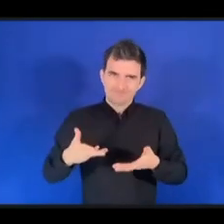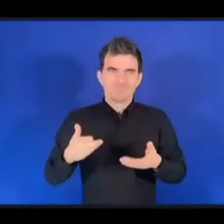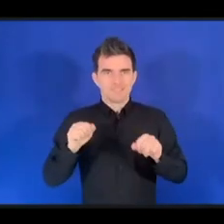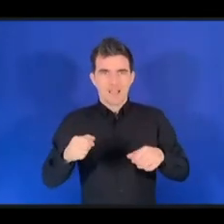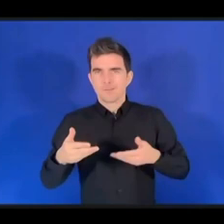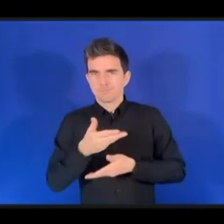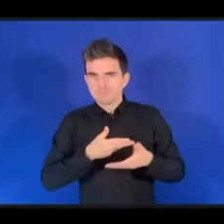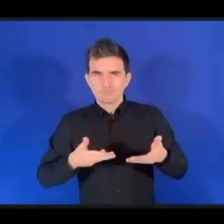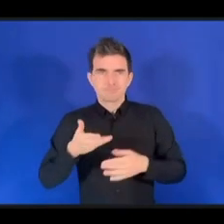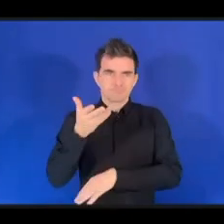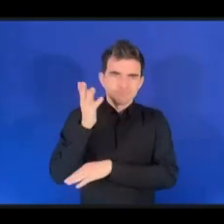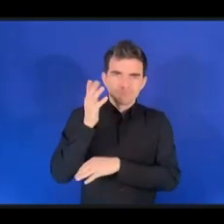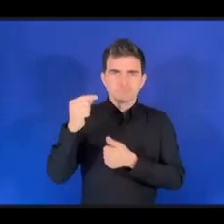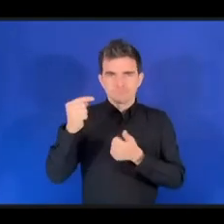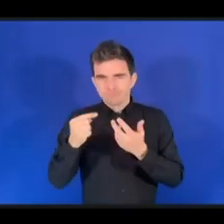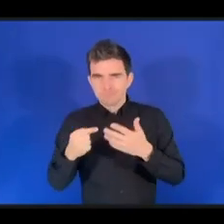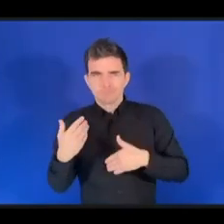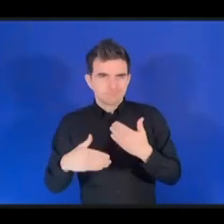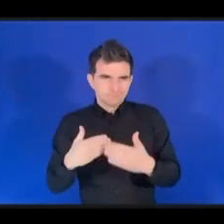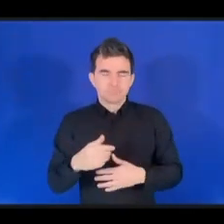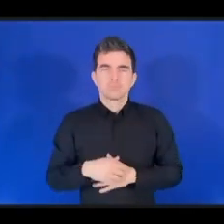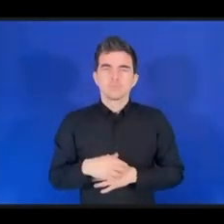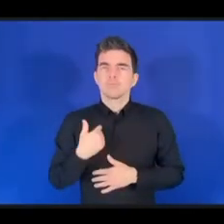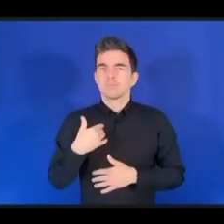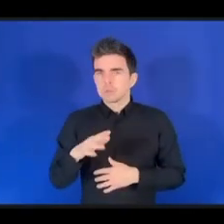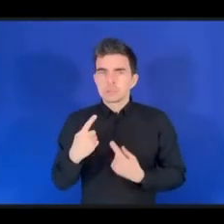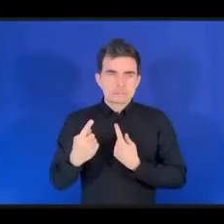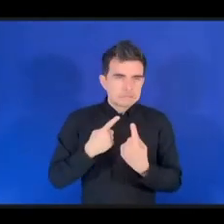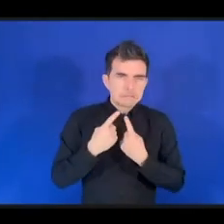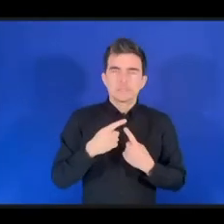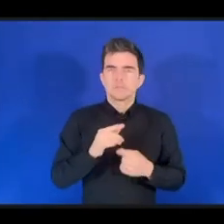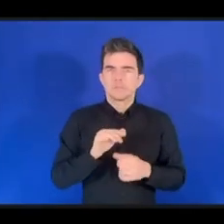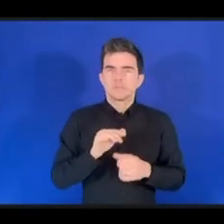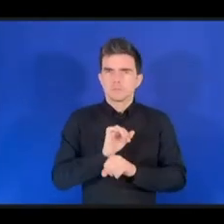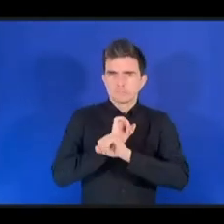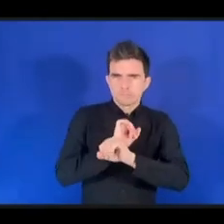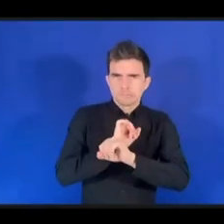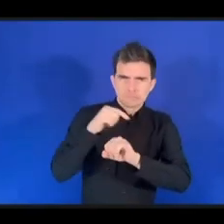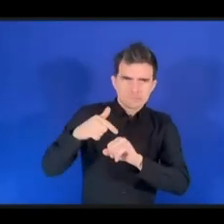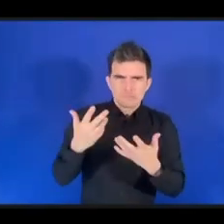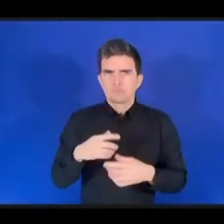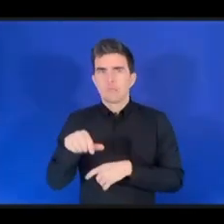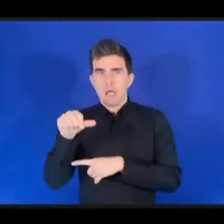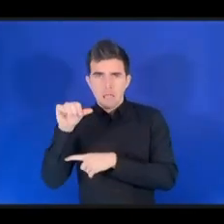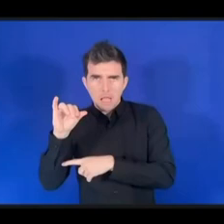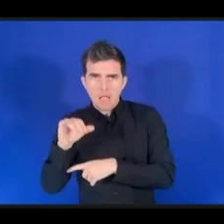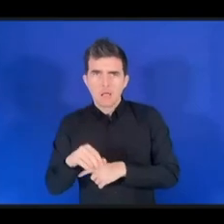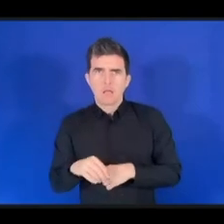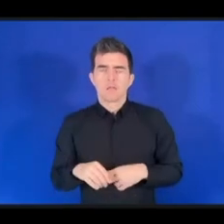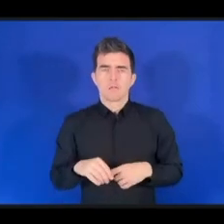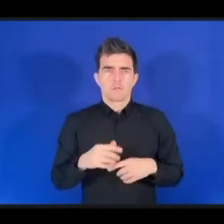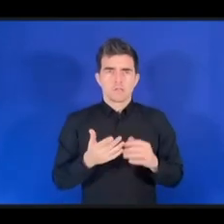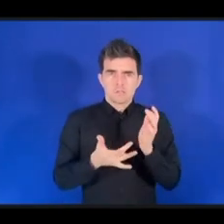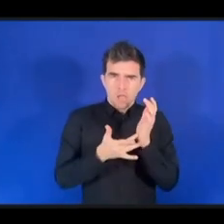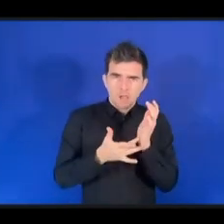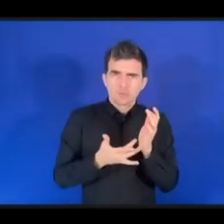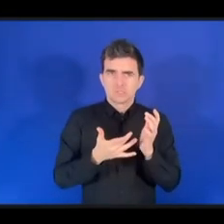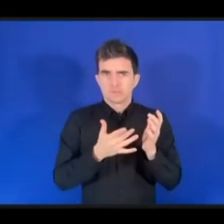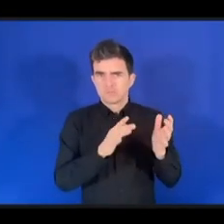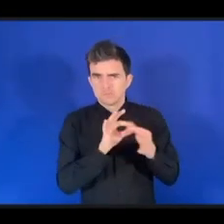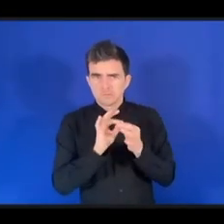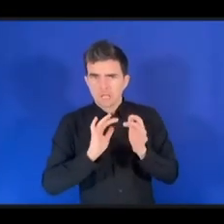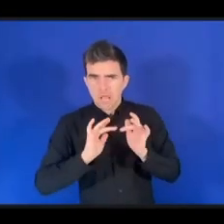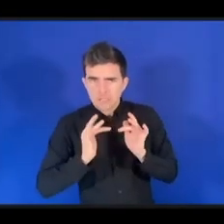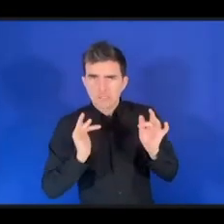d'avant-plan et de la gouvernance de l'Internet ces conversations en tout cas j'en